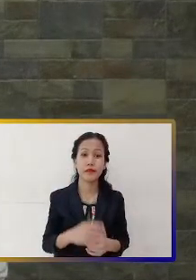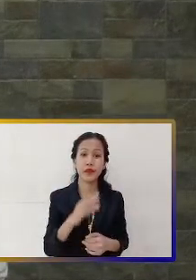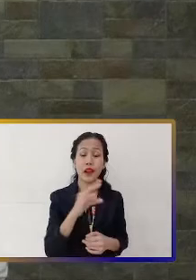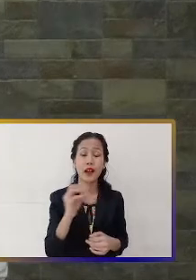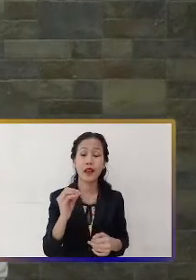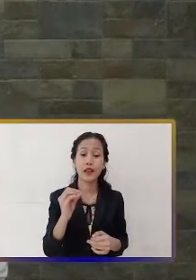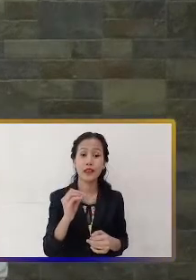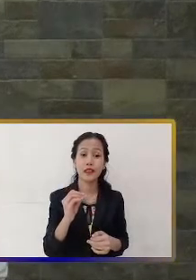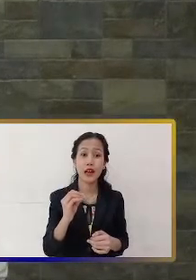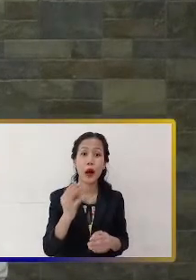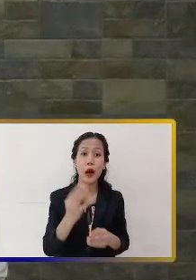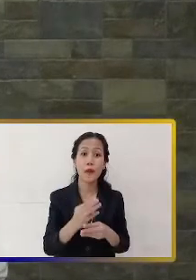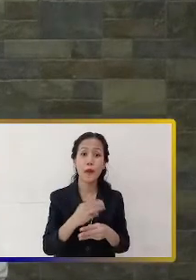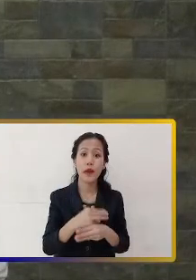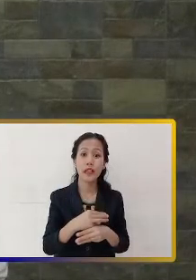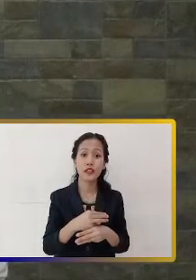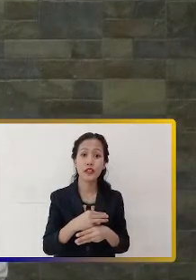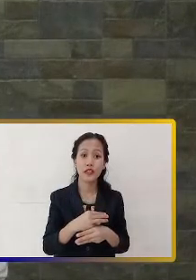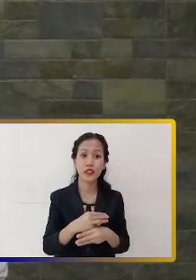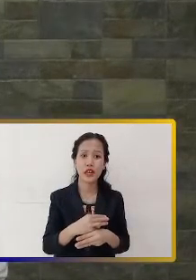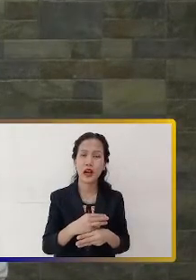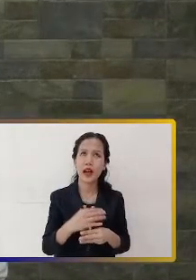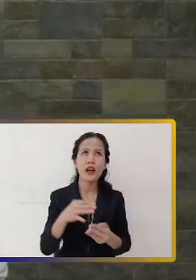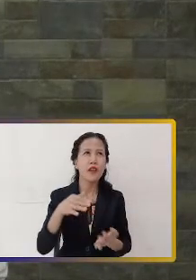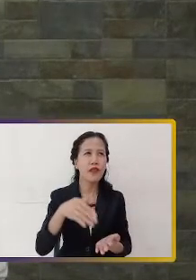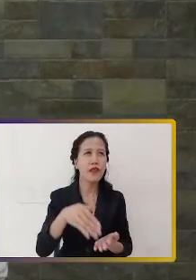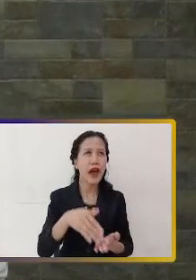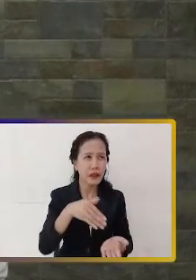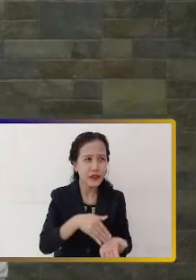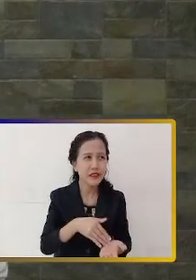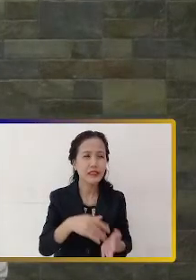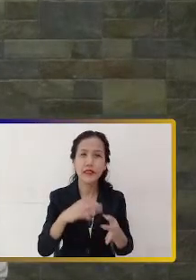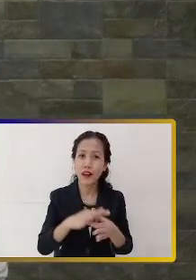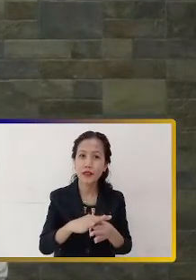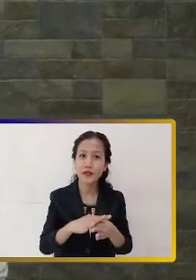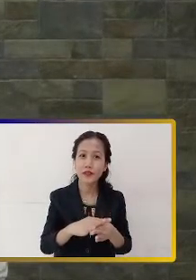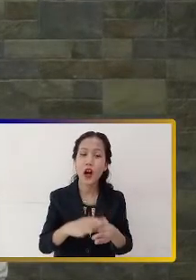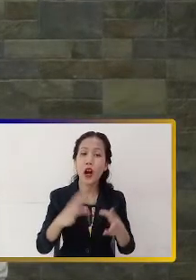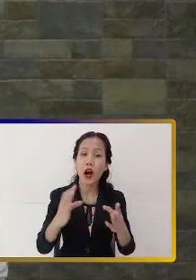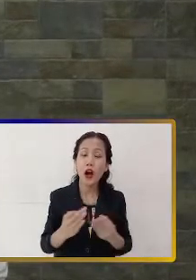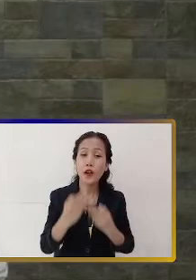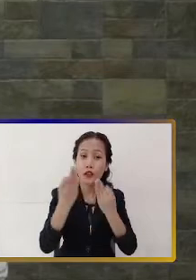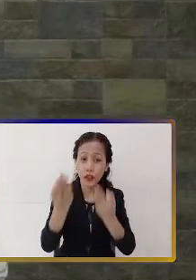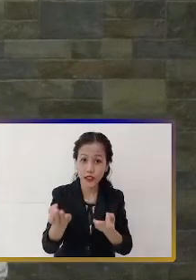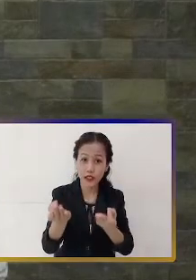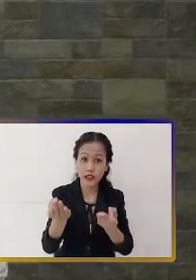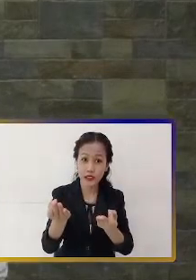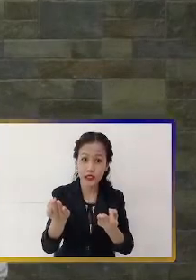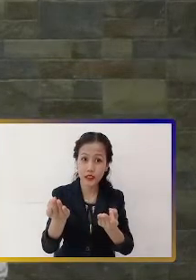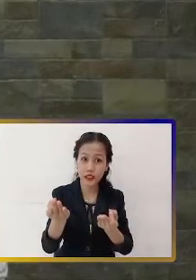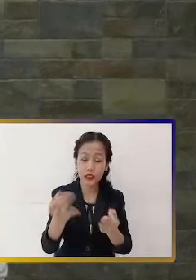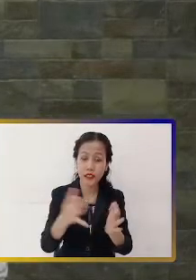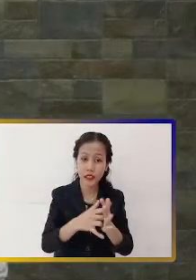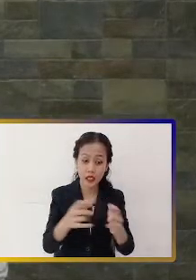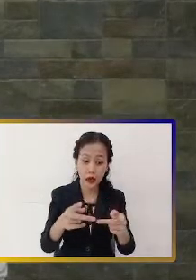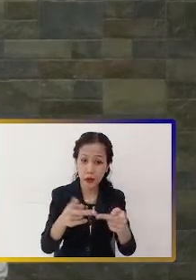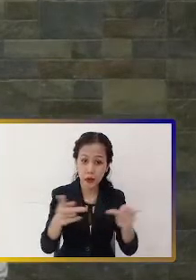naggumagawa ng kanyang 1,000 burnt offerings doon sa high places. But the Bible says God